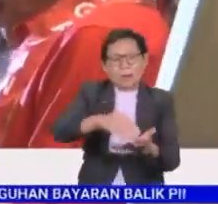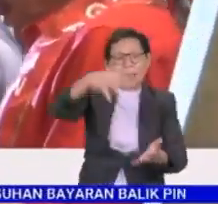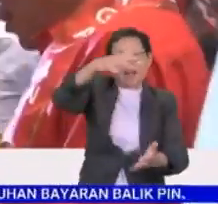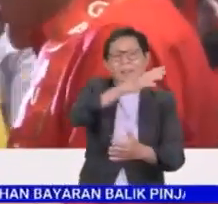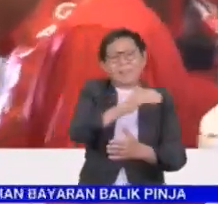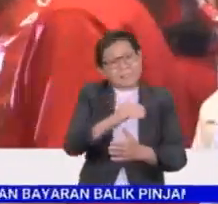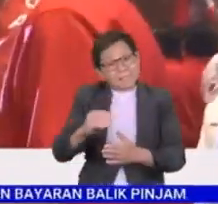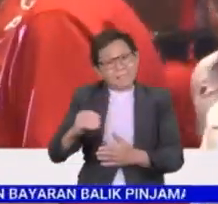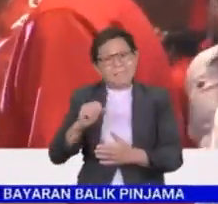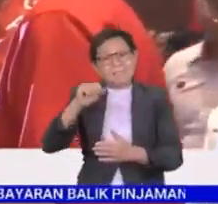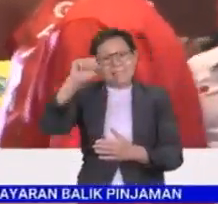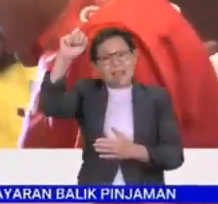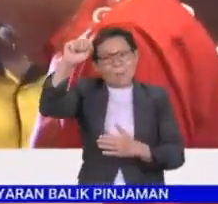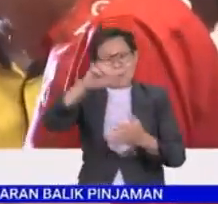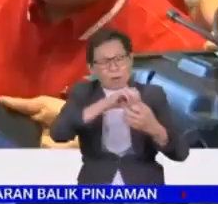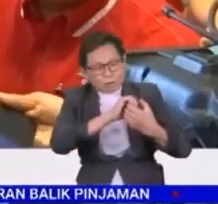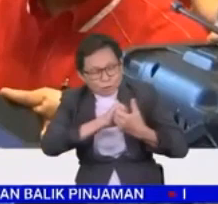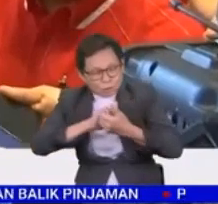United